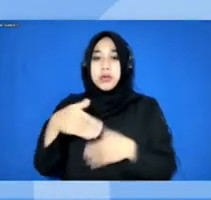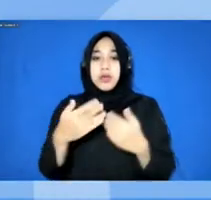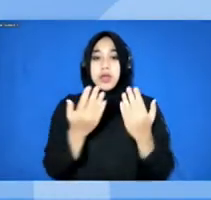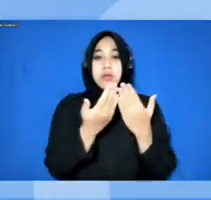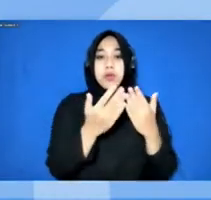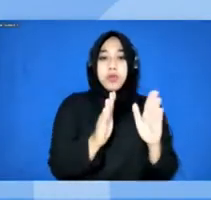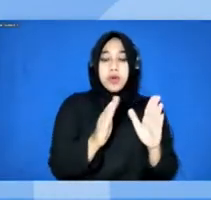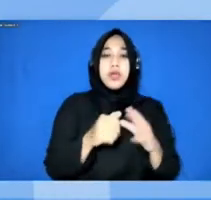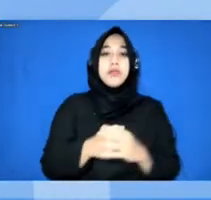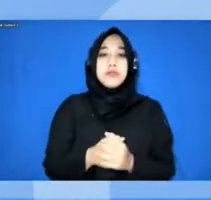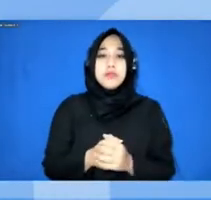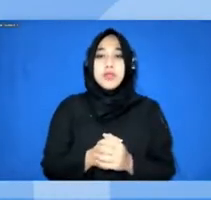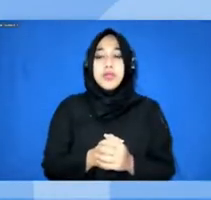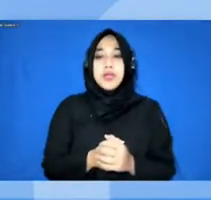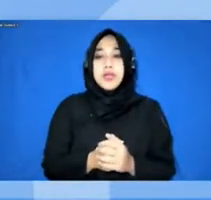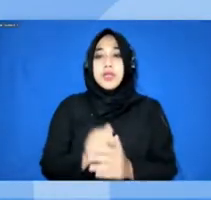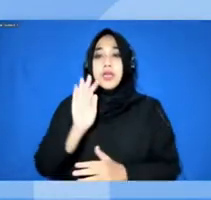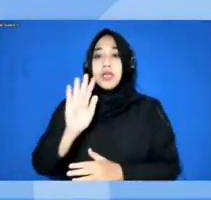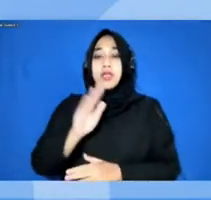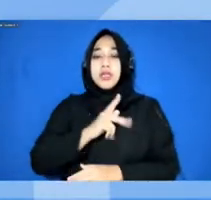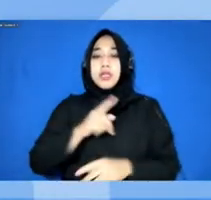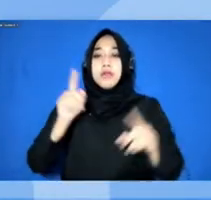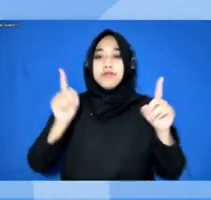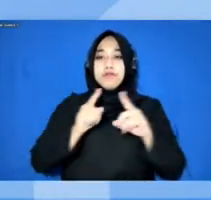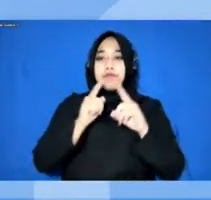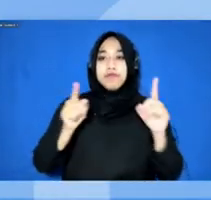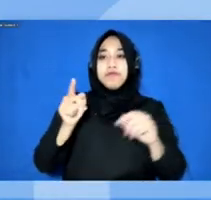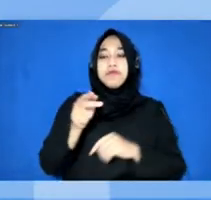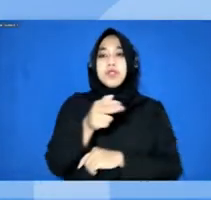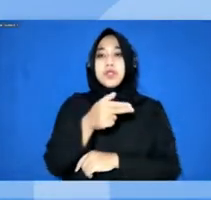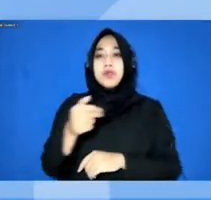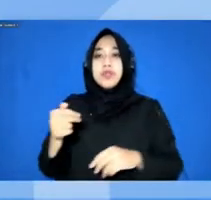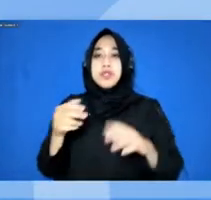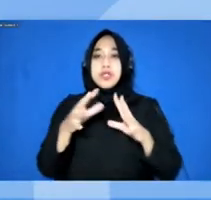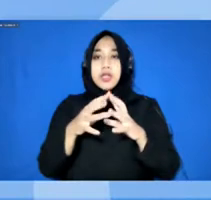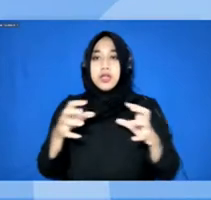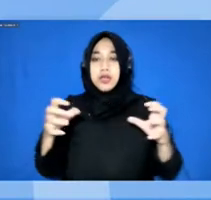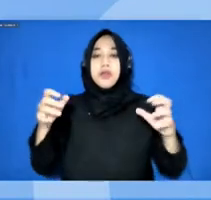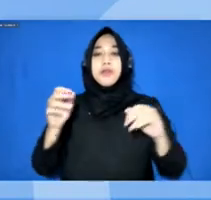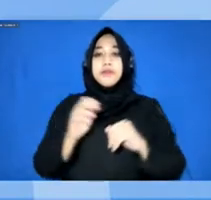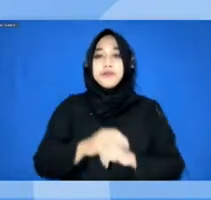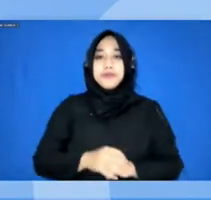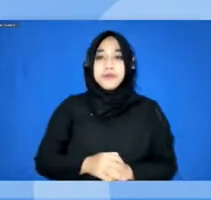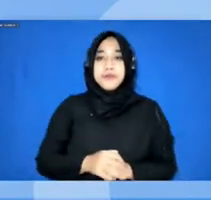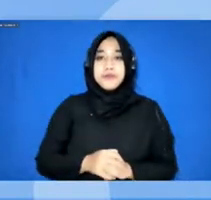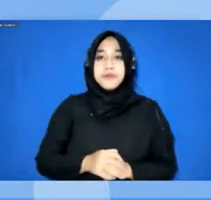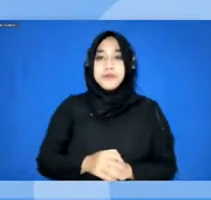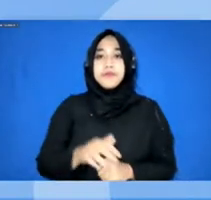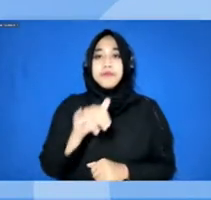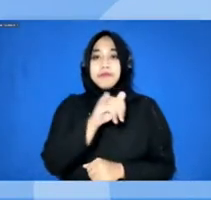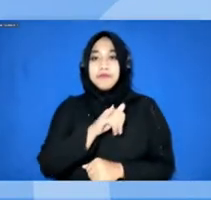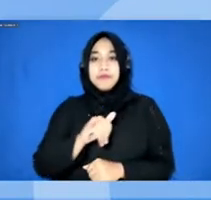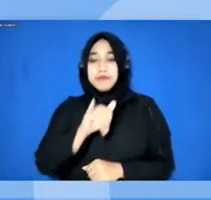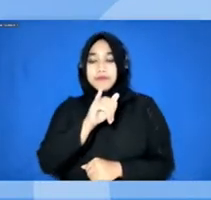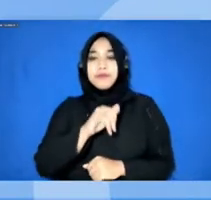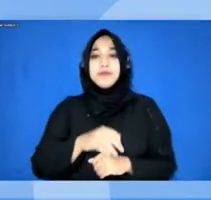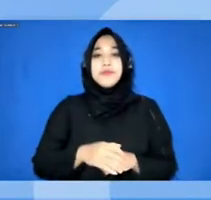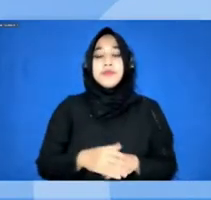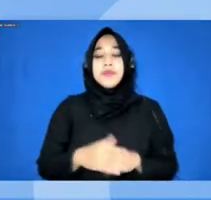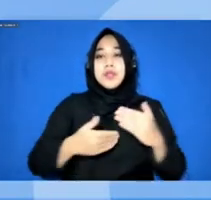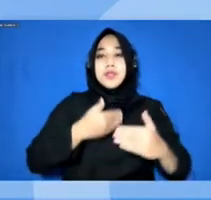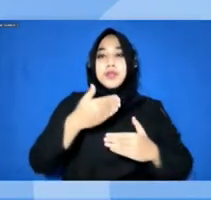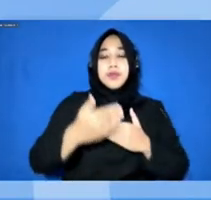pembukaan, kemudian nanti kita akan menyanyikan dan juga menyimak lagu kebangsaan Indonesia Raya secara bersama-sama.